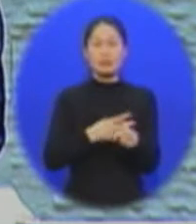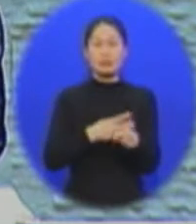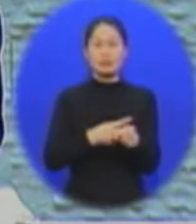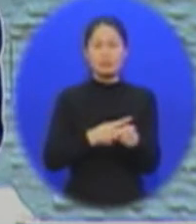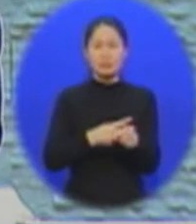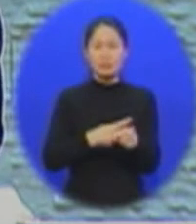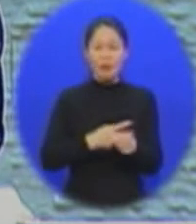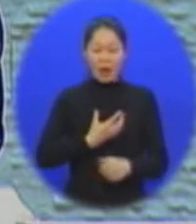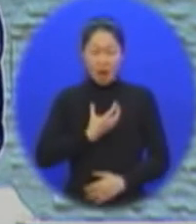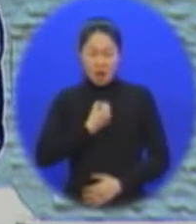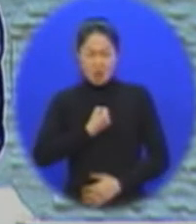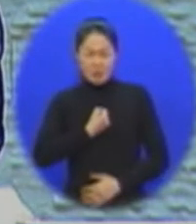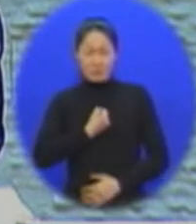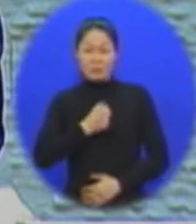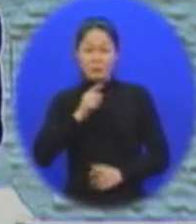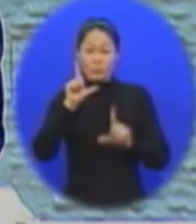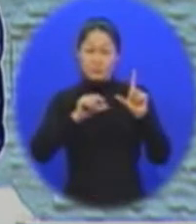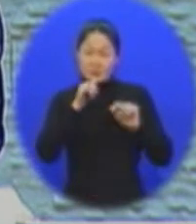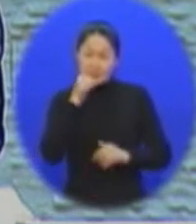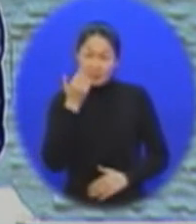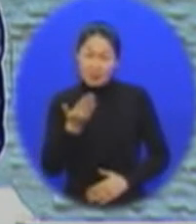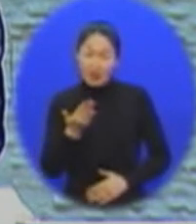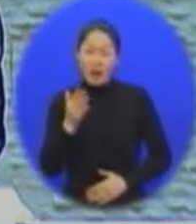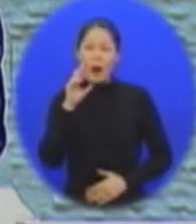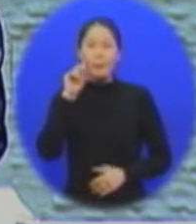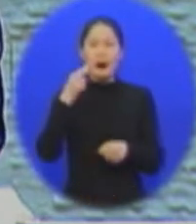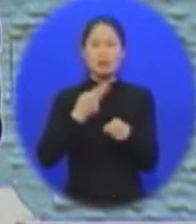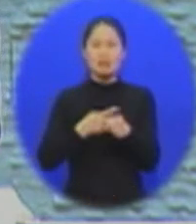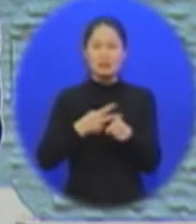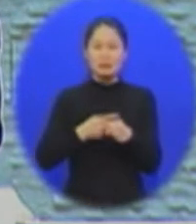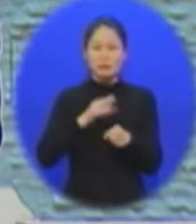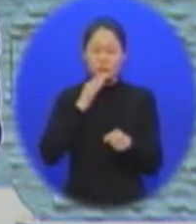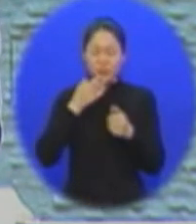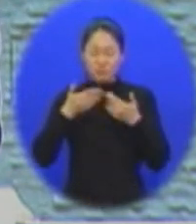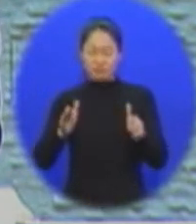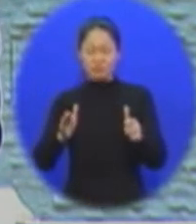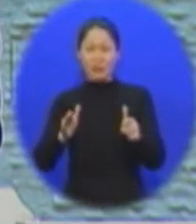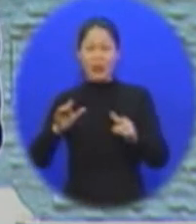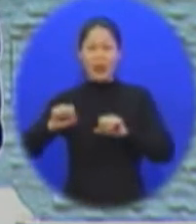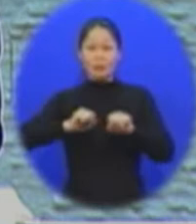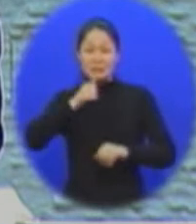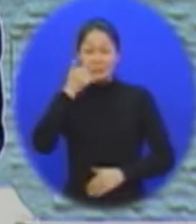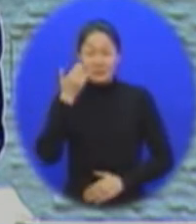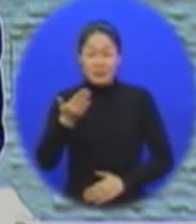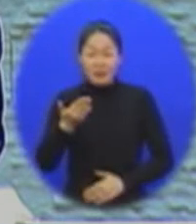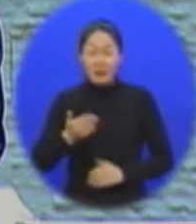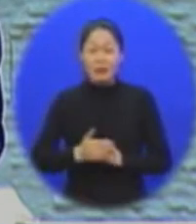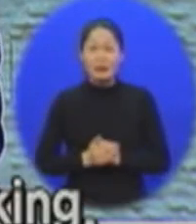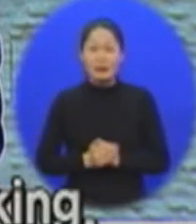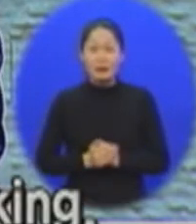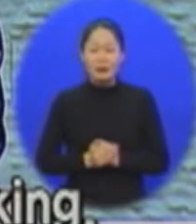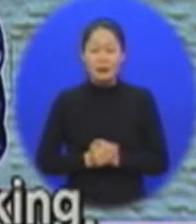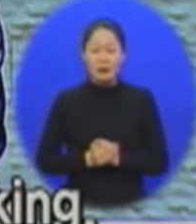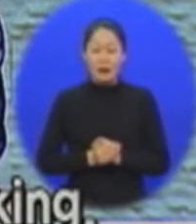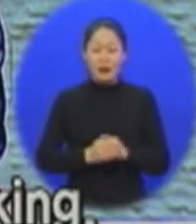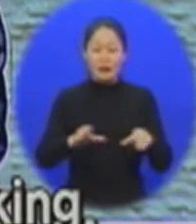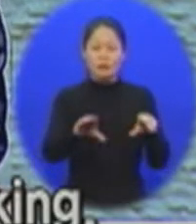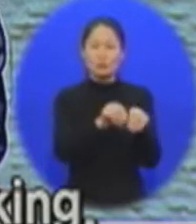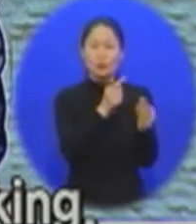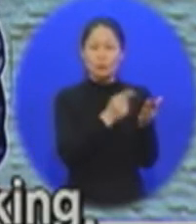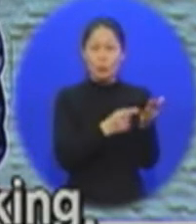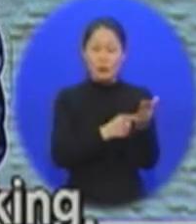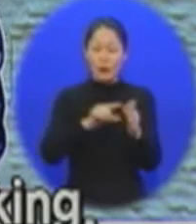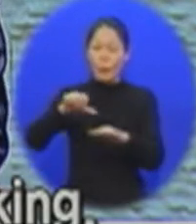원망하는 것 봅니까 사도 바울이 무례하게 행동하는 거 봅니까 총독에게 왕에게